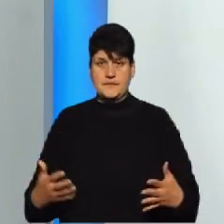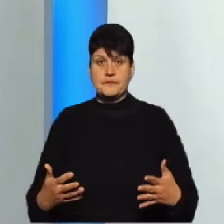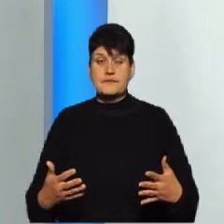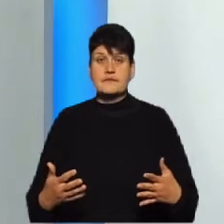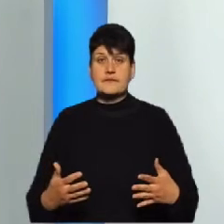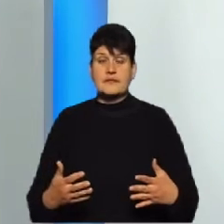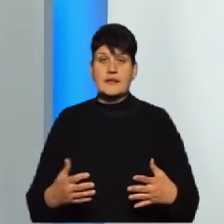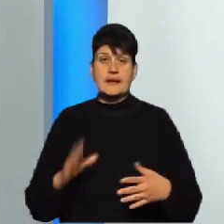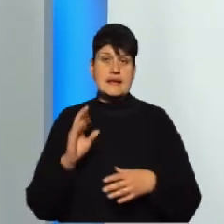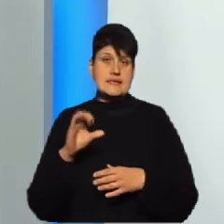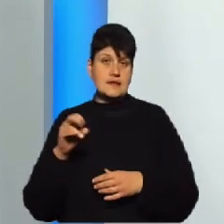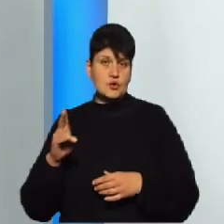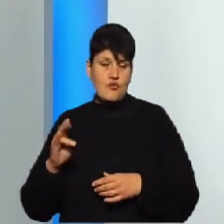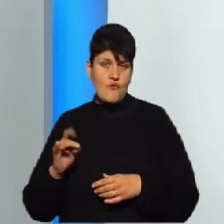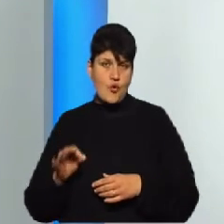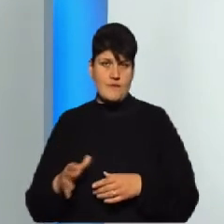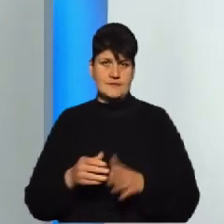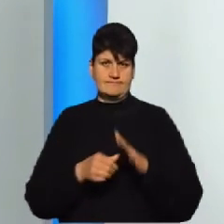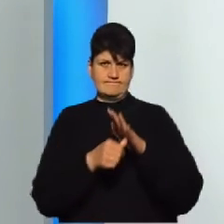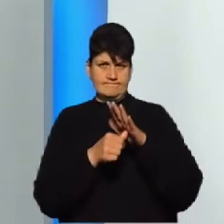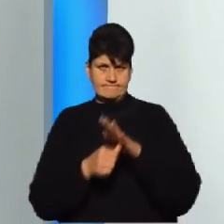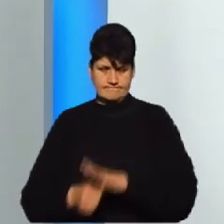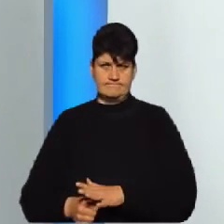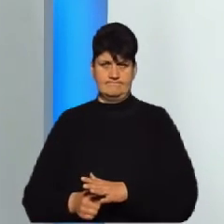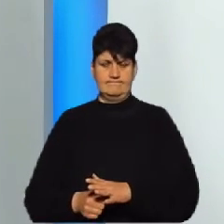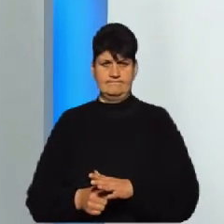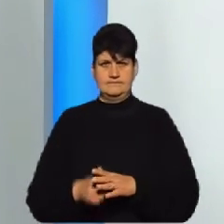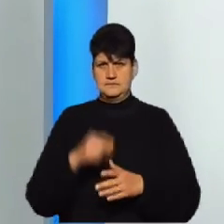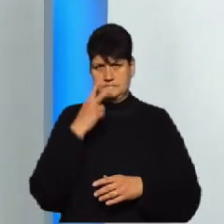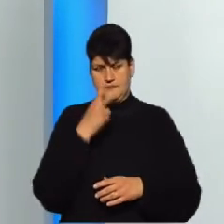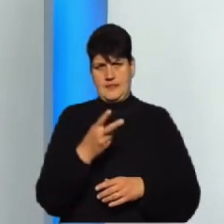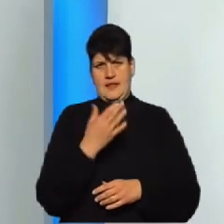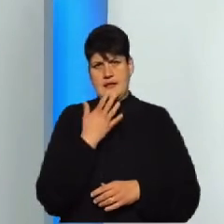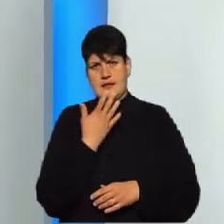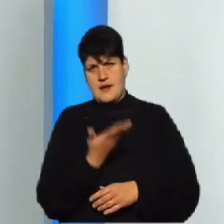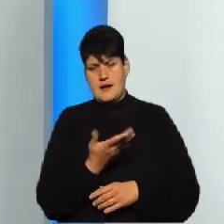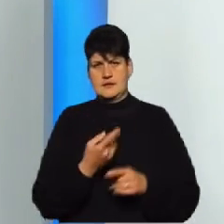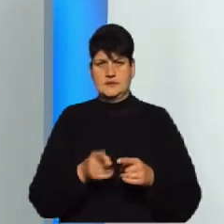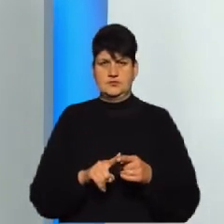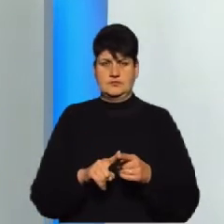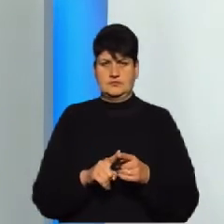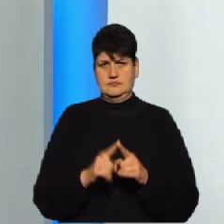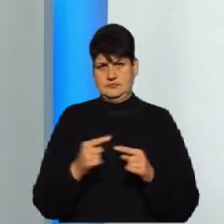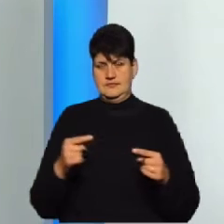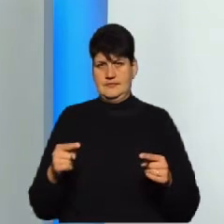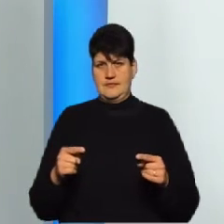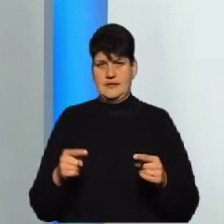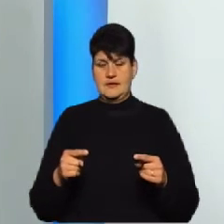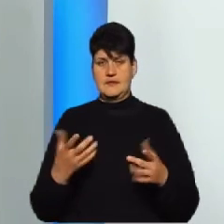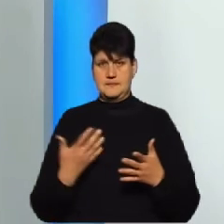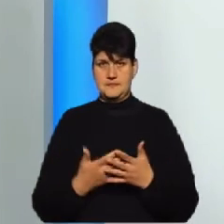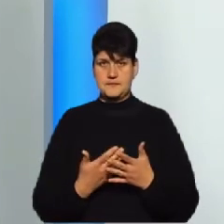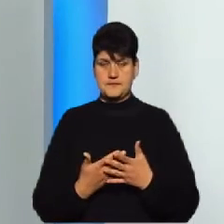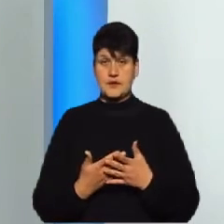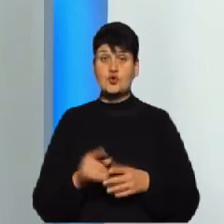наприклад, дискримінація за національними чи культурними ознаками. Расизм, наприклад. Чому ти родився